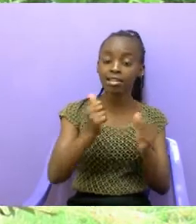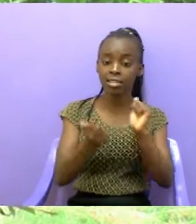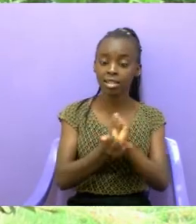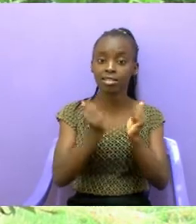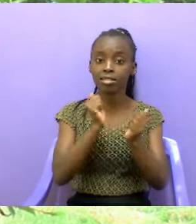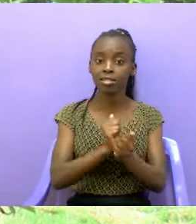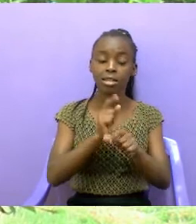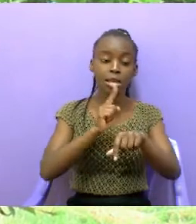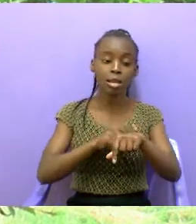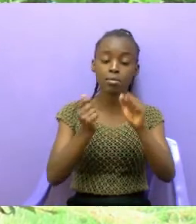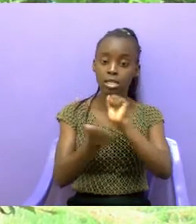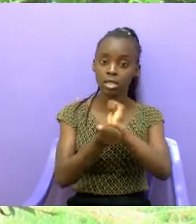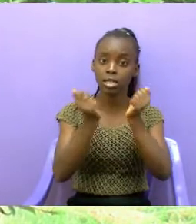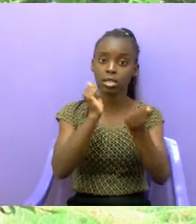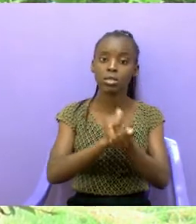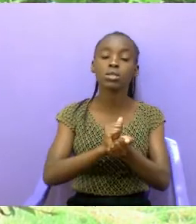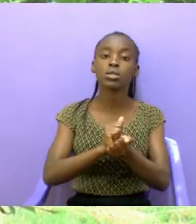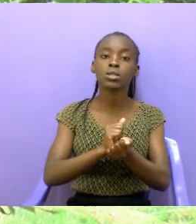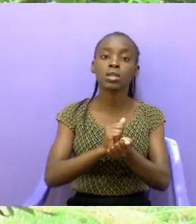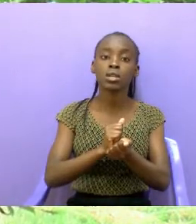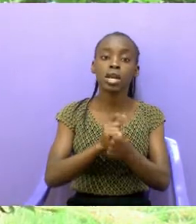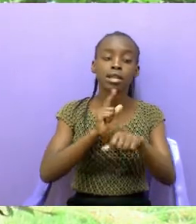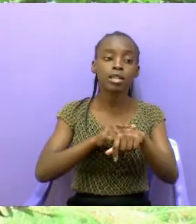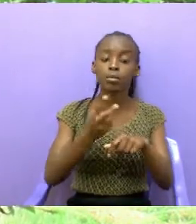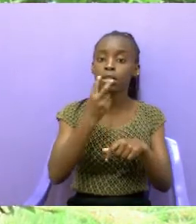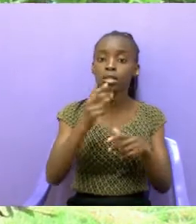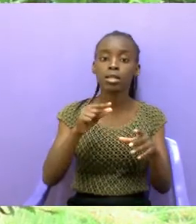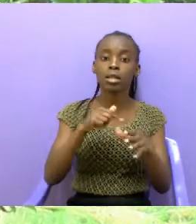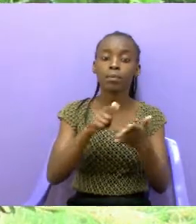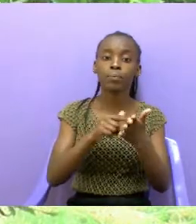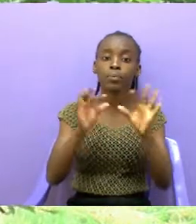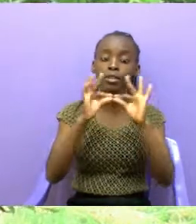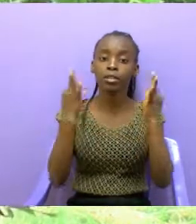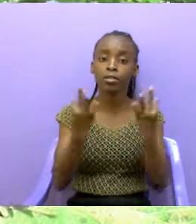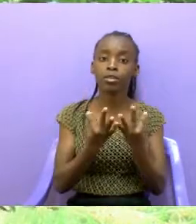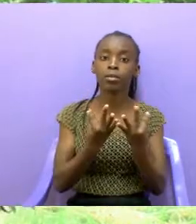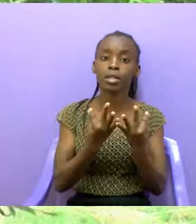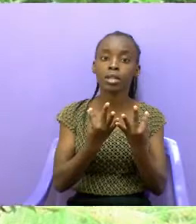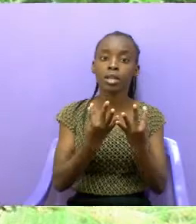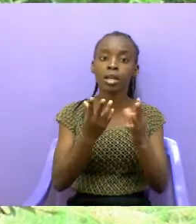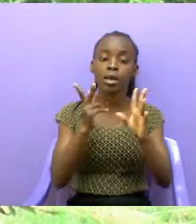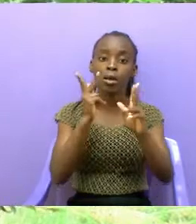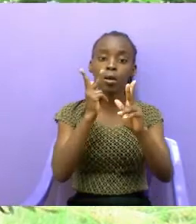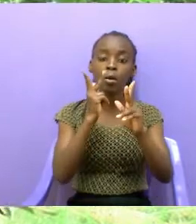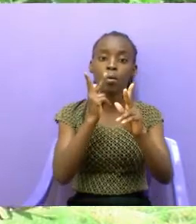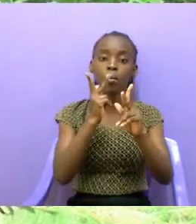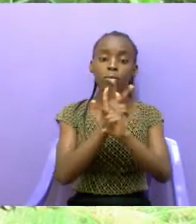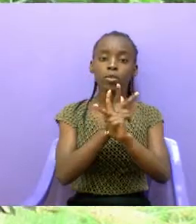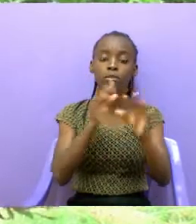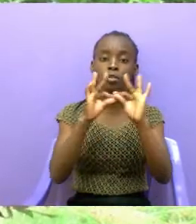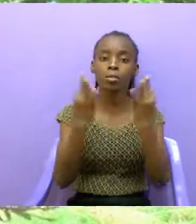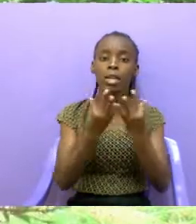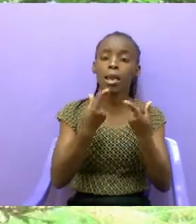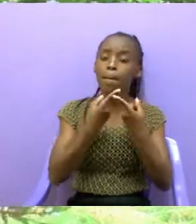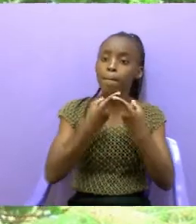Majira yanabadilika. Maana ukiangalia hii familia yote ilikuwa a potential family. Lakini kwa sababu